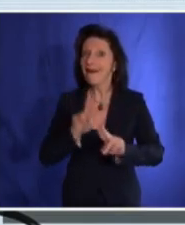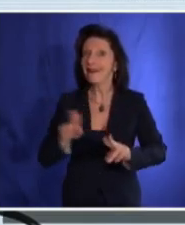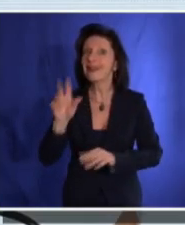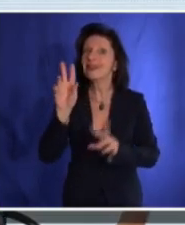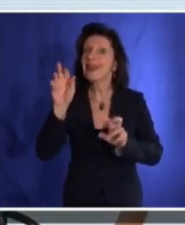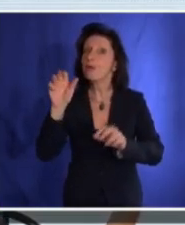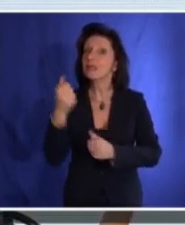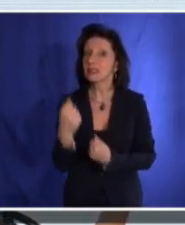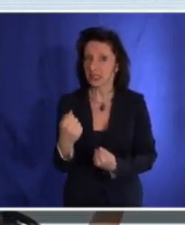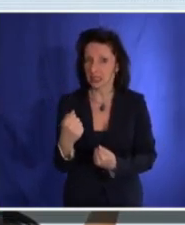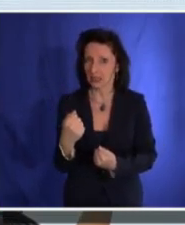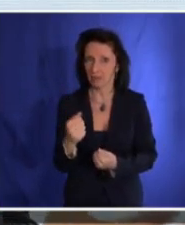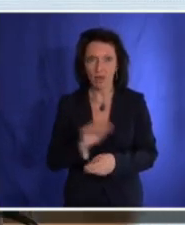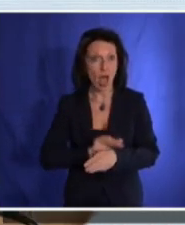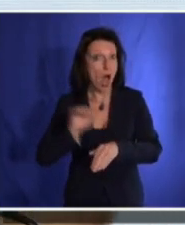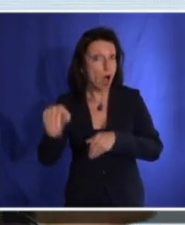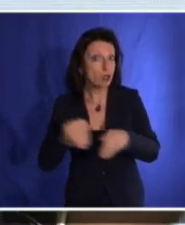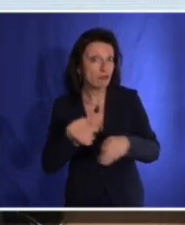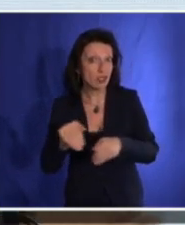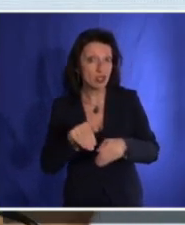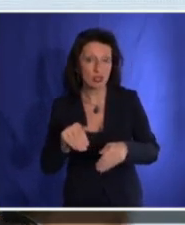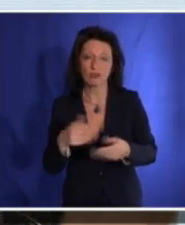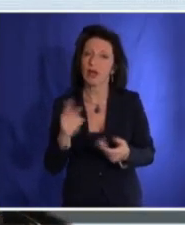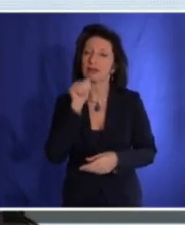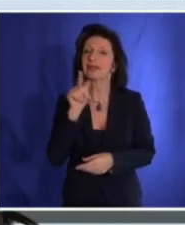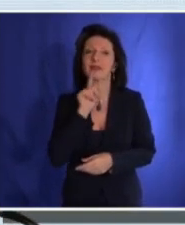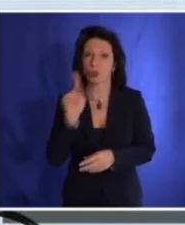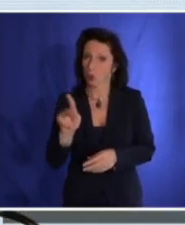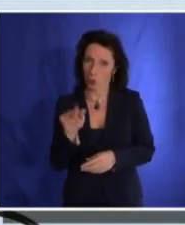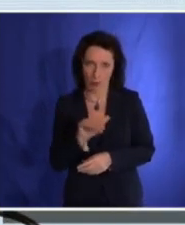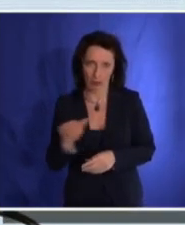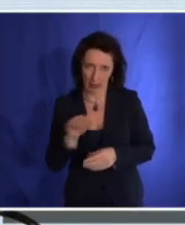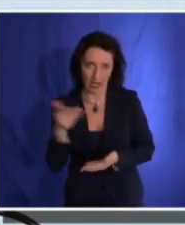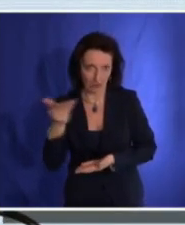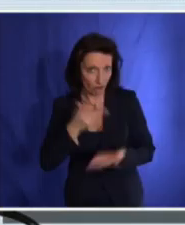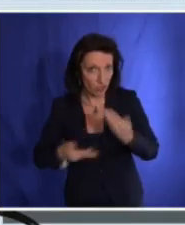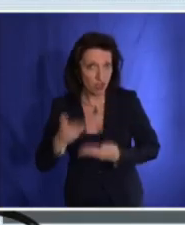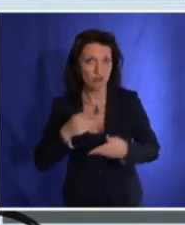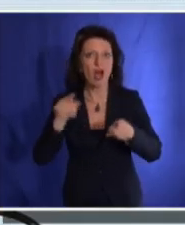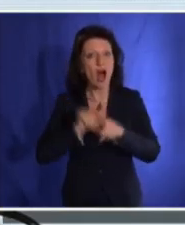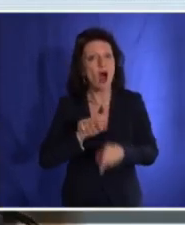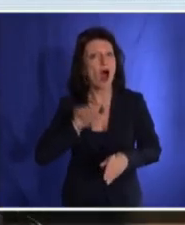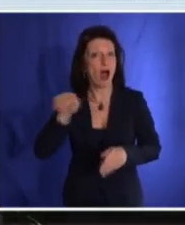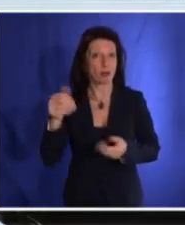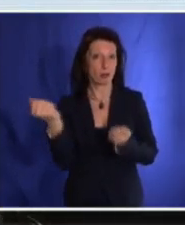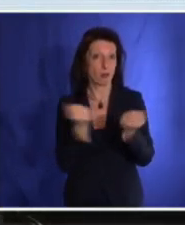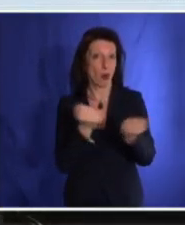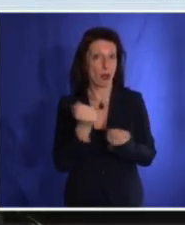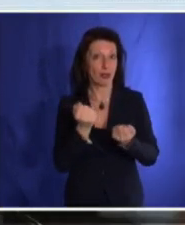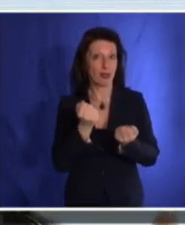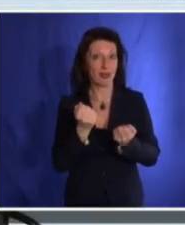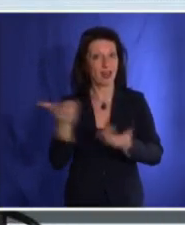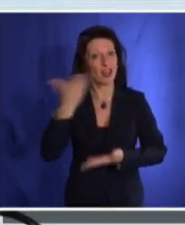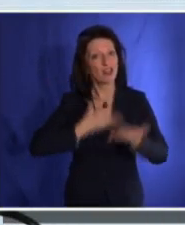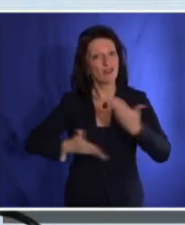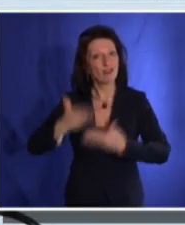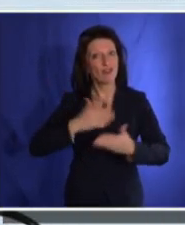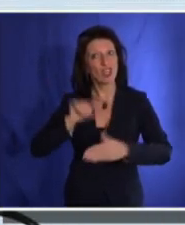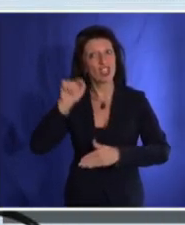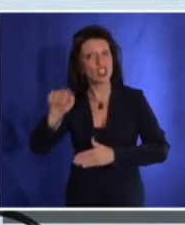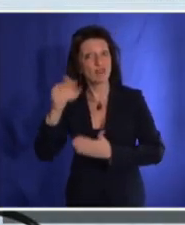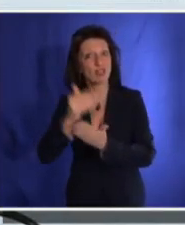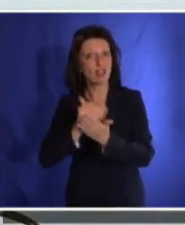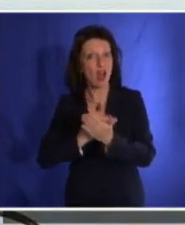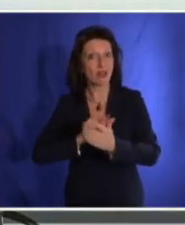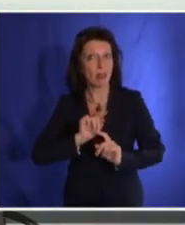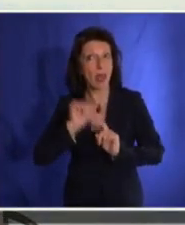Sicherheit, außenwirtschaftlich und nicht nur wirtschaftlich, sondern was die Außenpolitik anbelangt. Werden die Wirtschaftsdaten dort, die Exporte